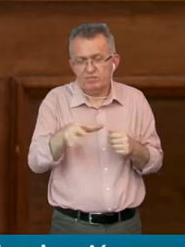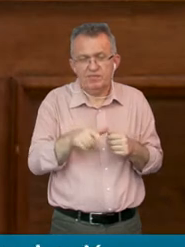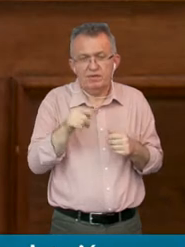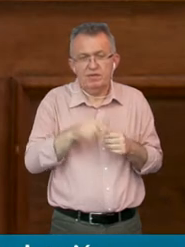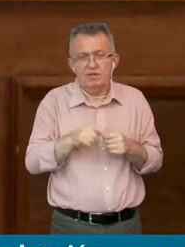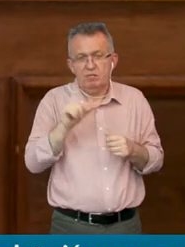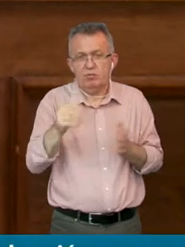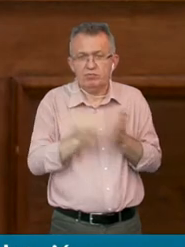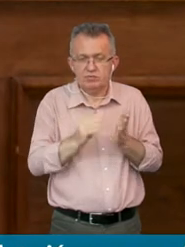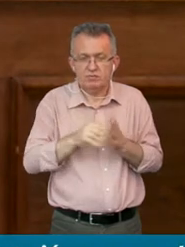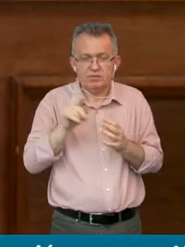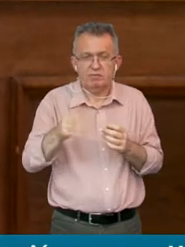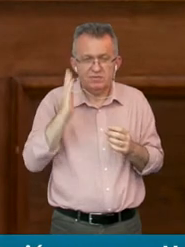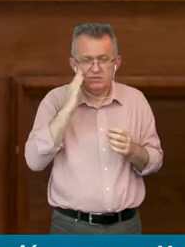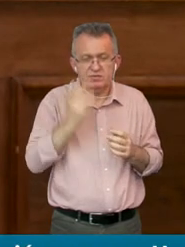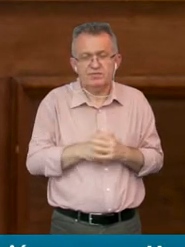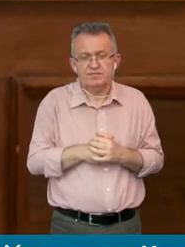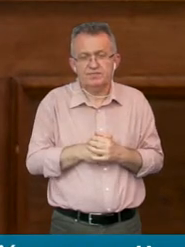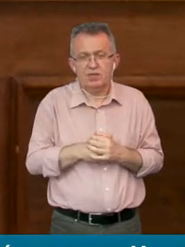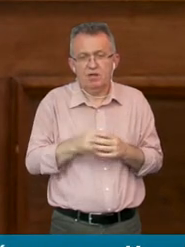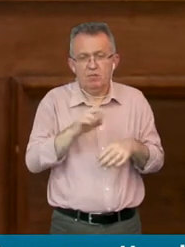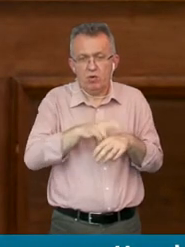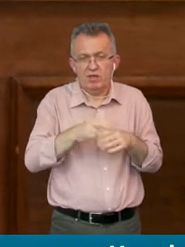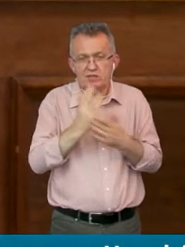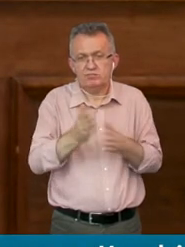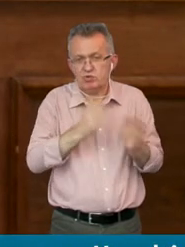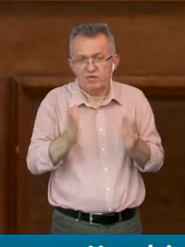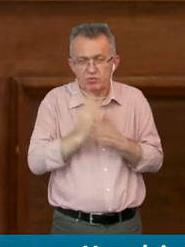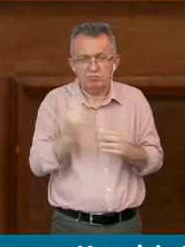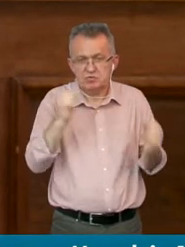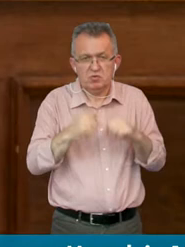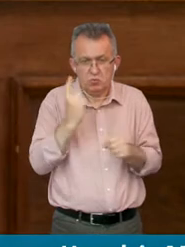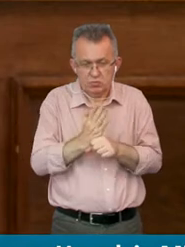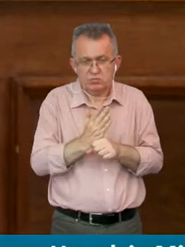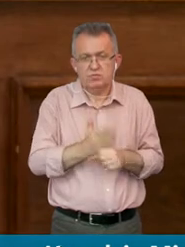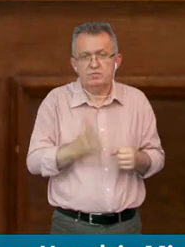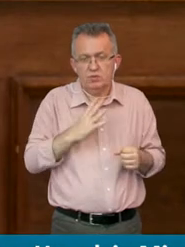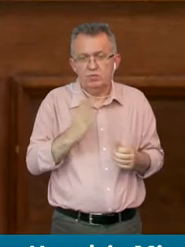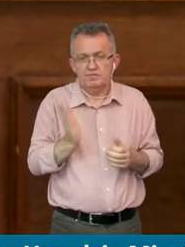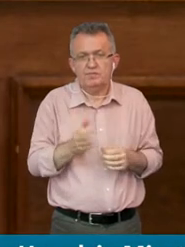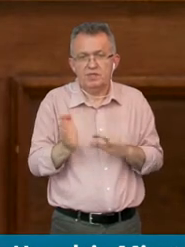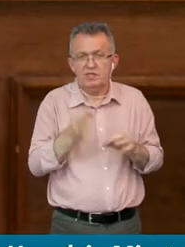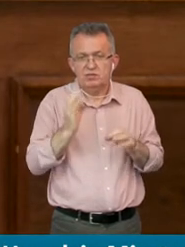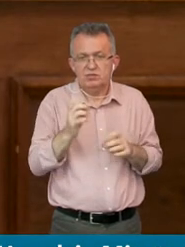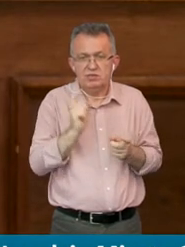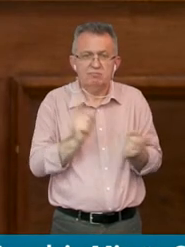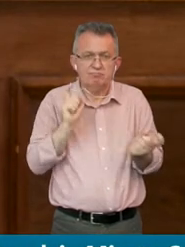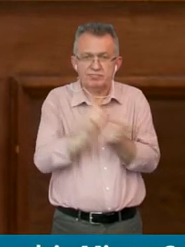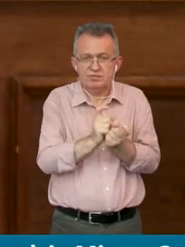które oczekują mieszkańcy. Projekt został przygotowany, przetarg rozstrzygnięty. Dziś ten protest tak